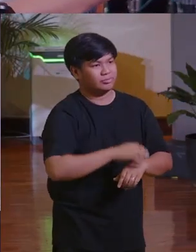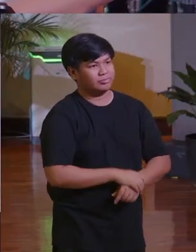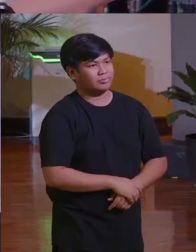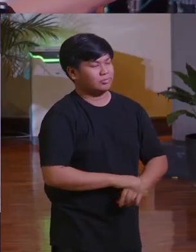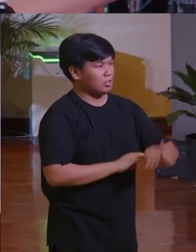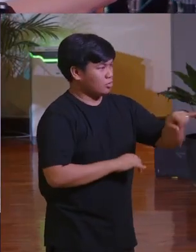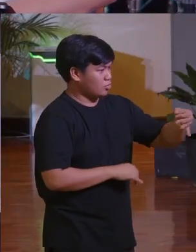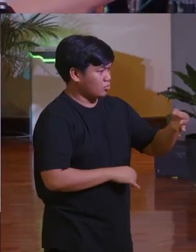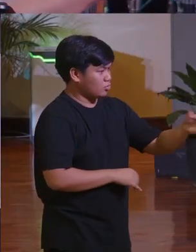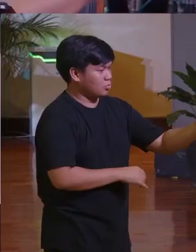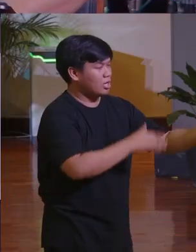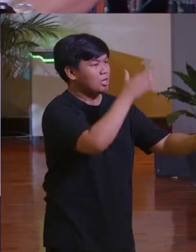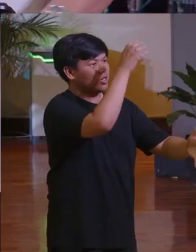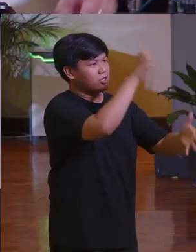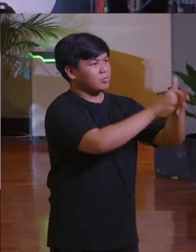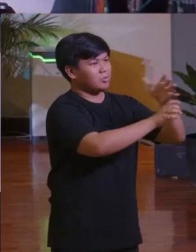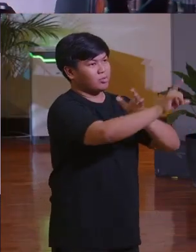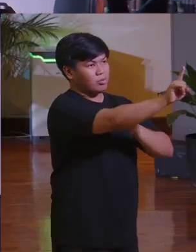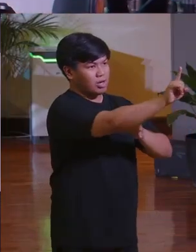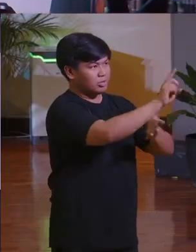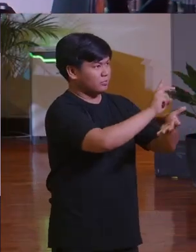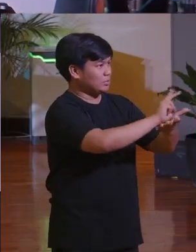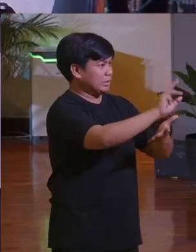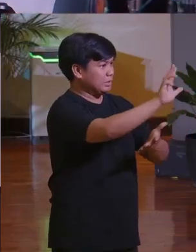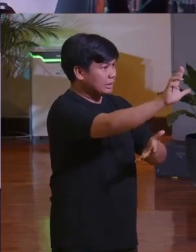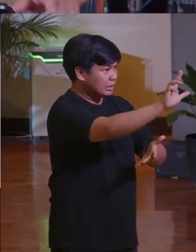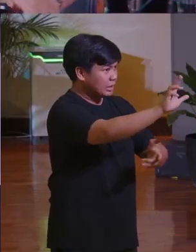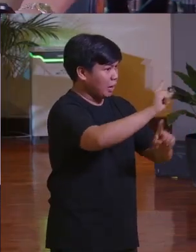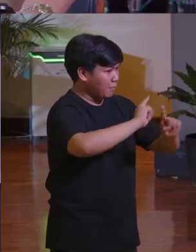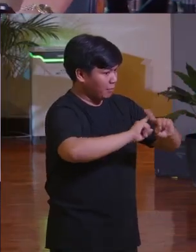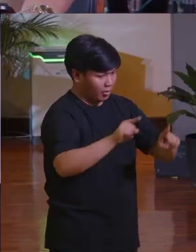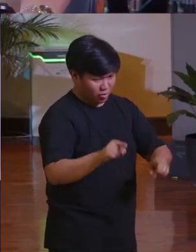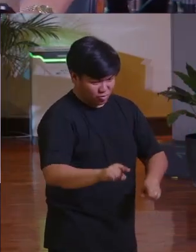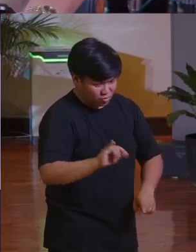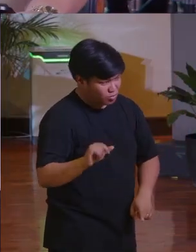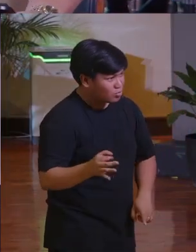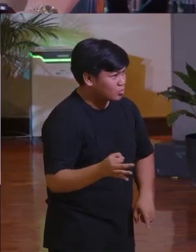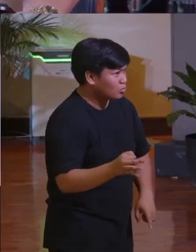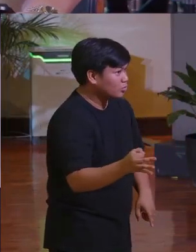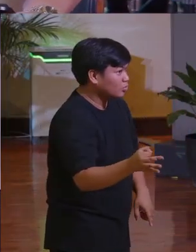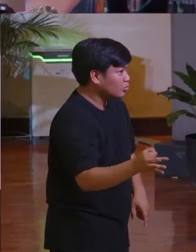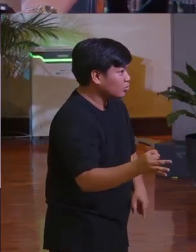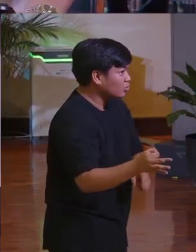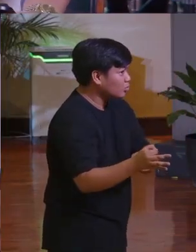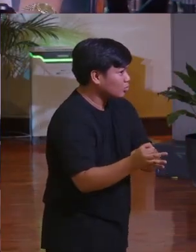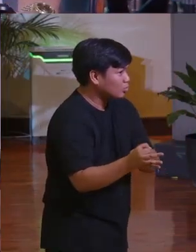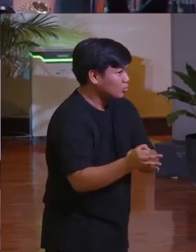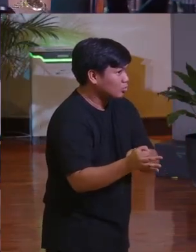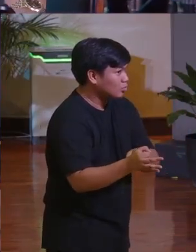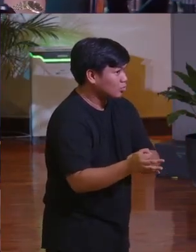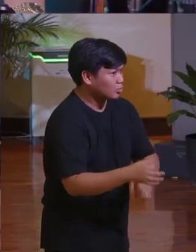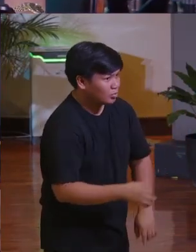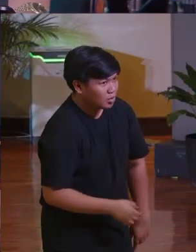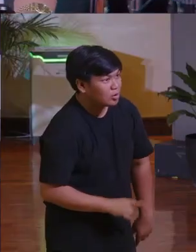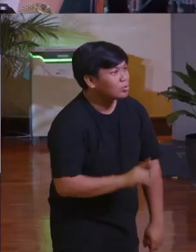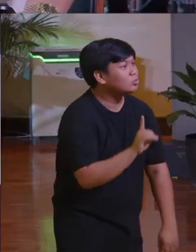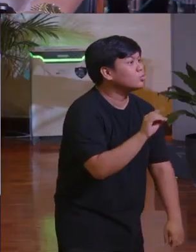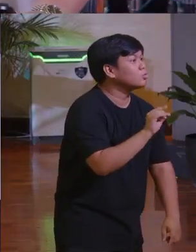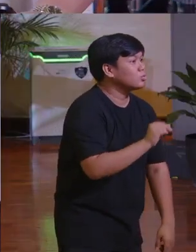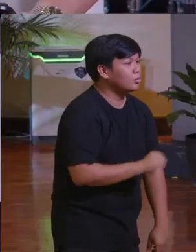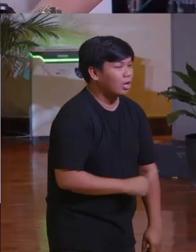Jonah chapter 1 verse 3, but Jonah, alam nyo kaagad na kabaliktaran ang gagawin